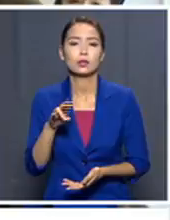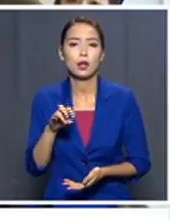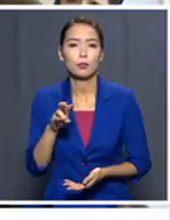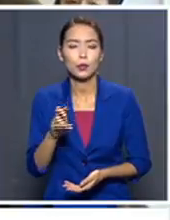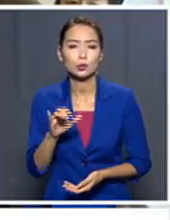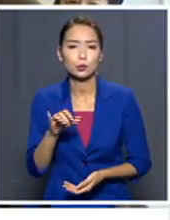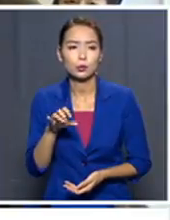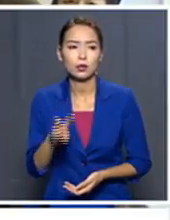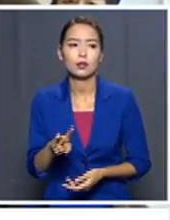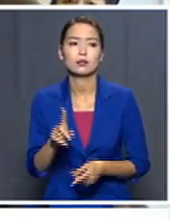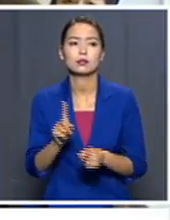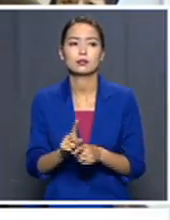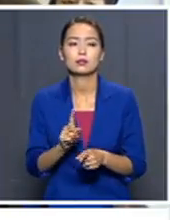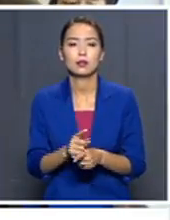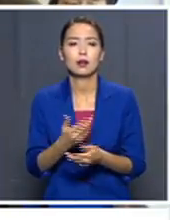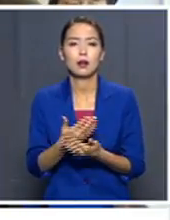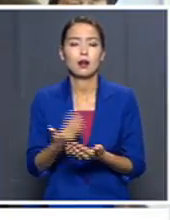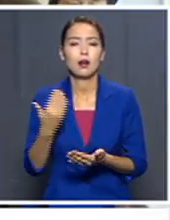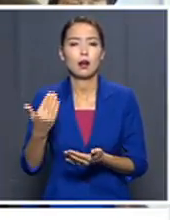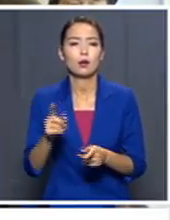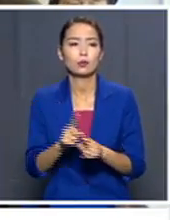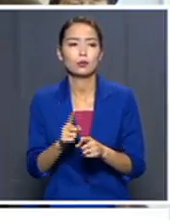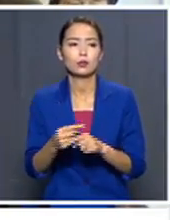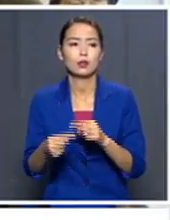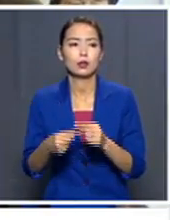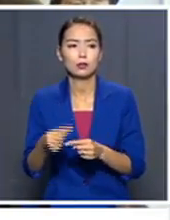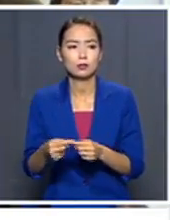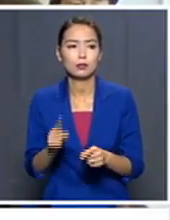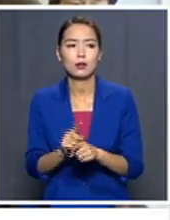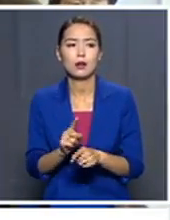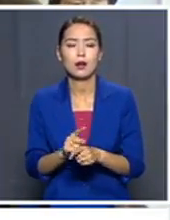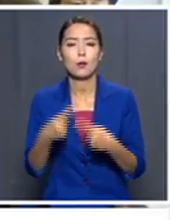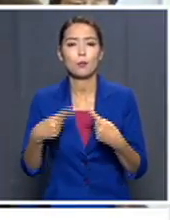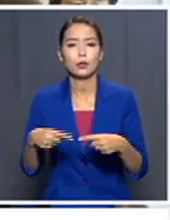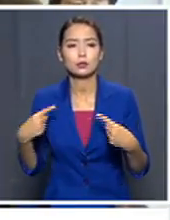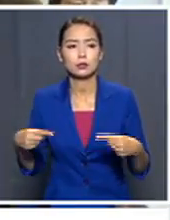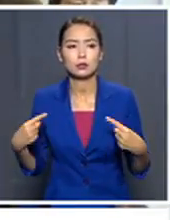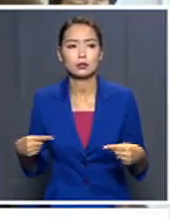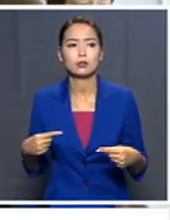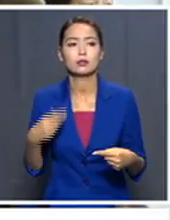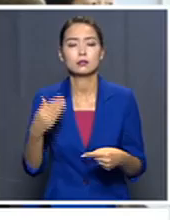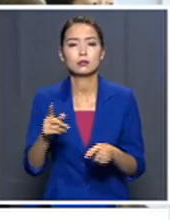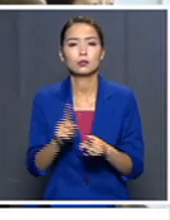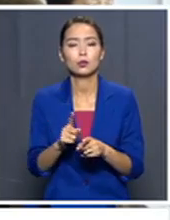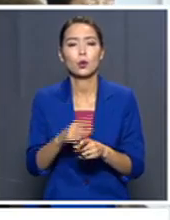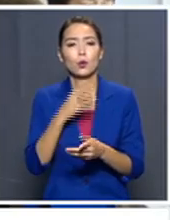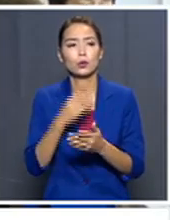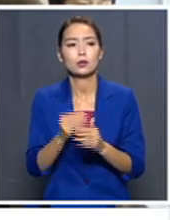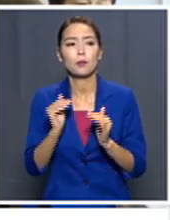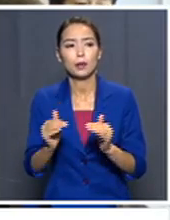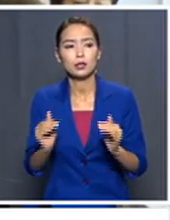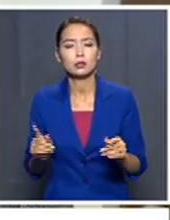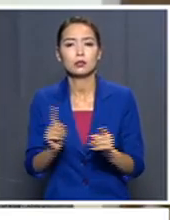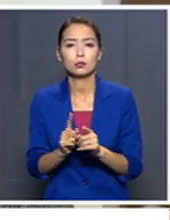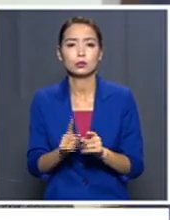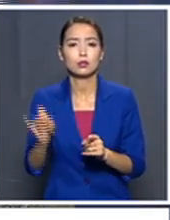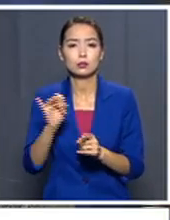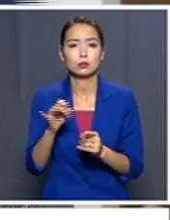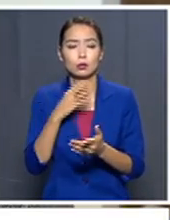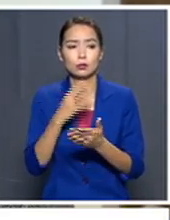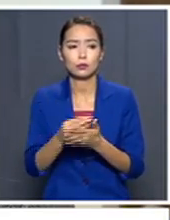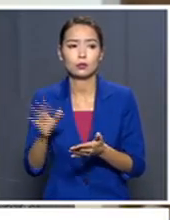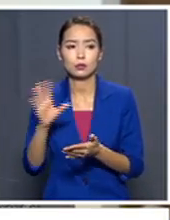Сұлтан, Абылай ханның немере ағасы. Одан басқа оның 18 баласы жөнді әңгіме баяндалады.